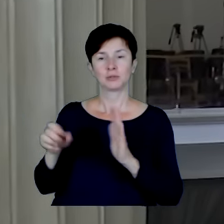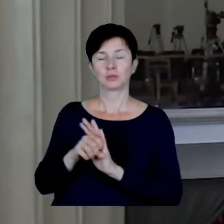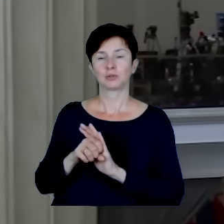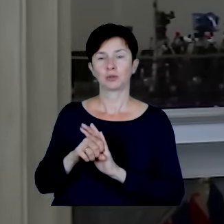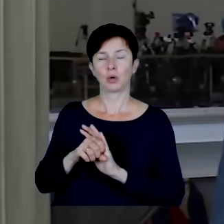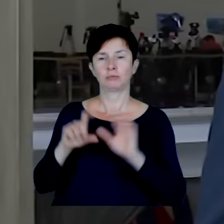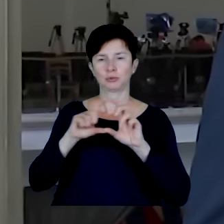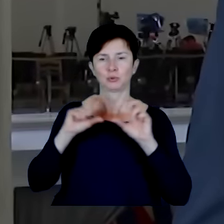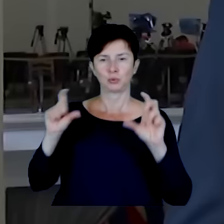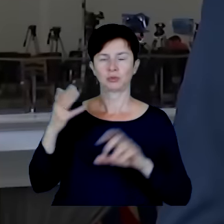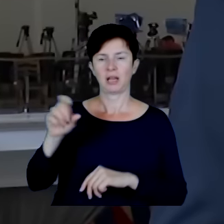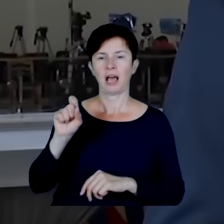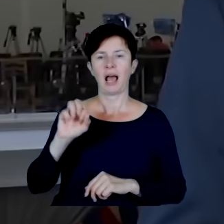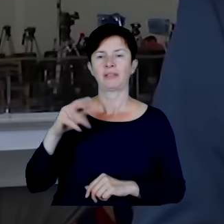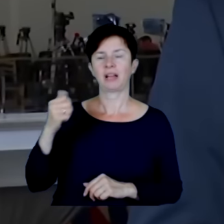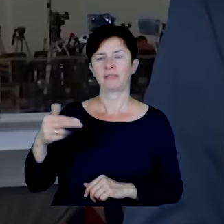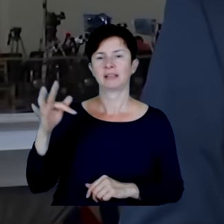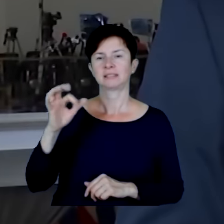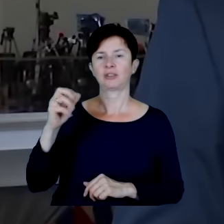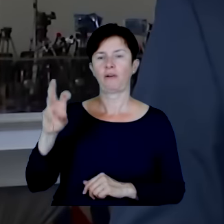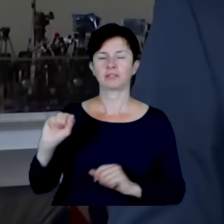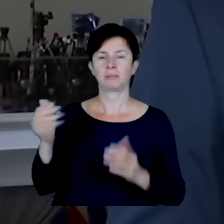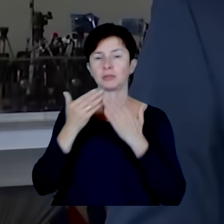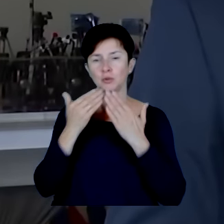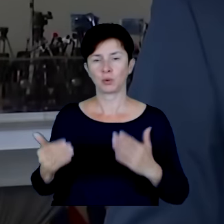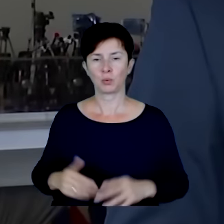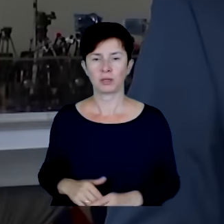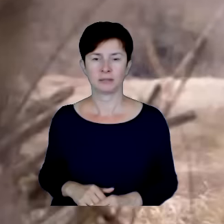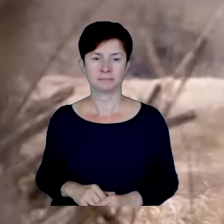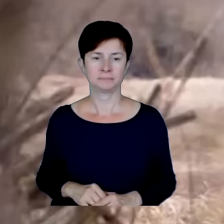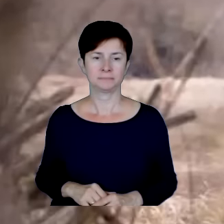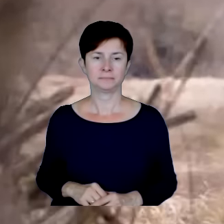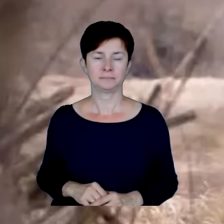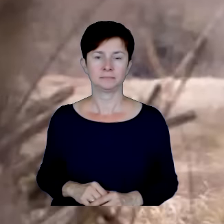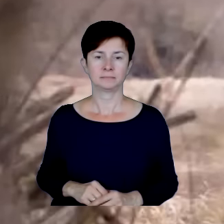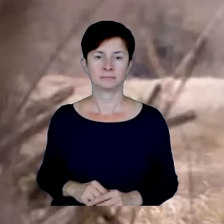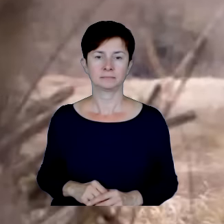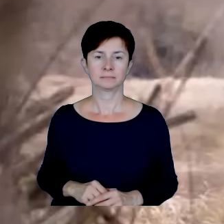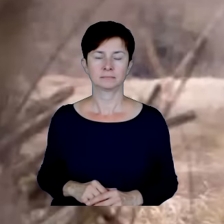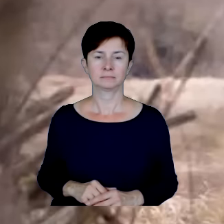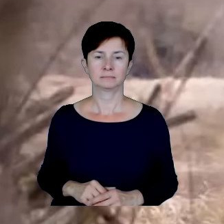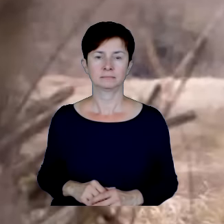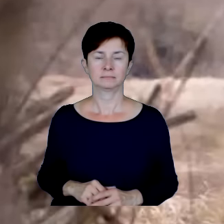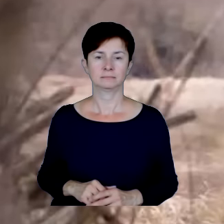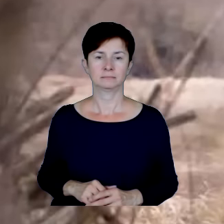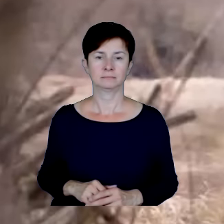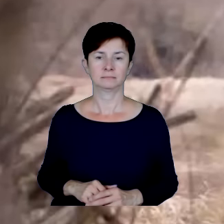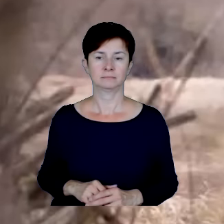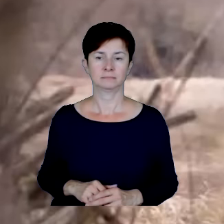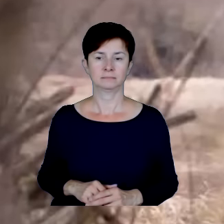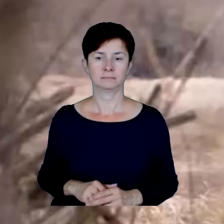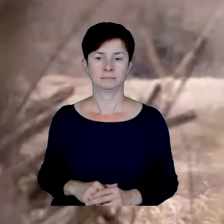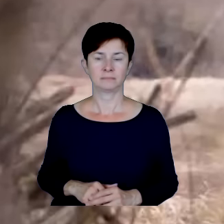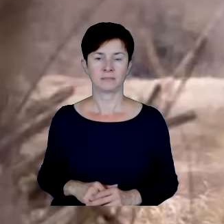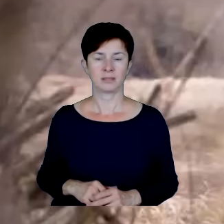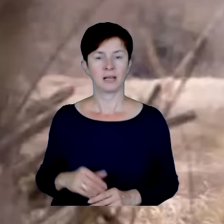do Adriana Stankowskiego. Pięknie państwu dziękujemy za uwagę. Zanim państwa zaproszę na serwis